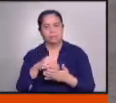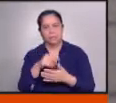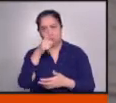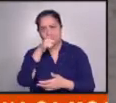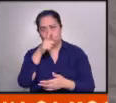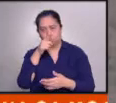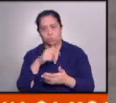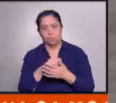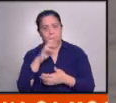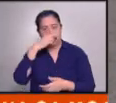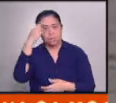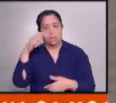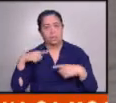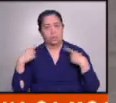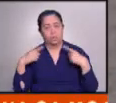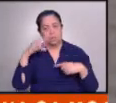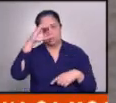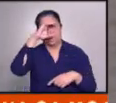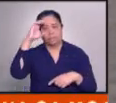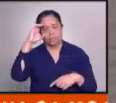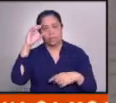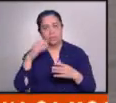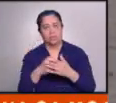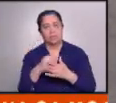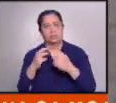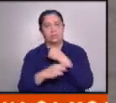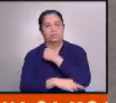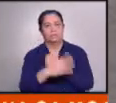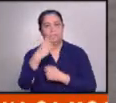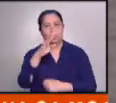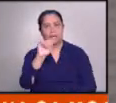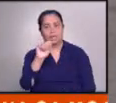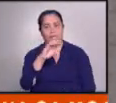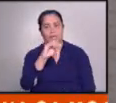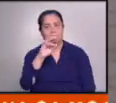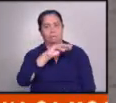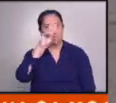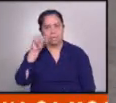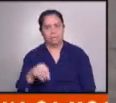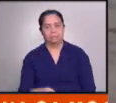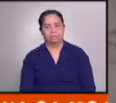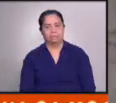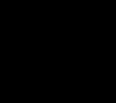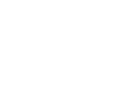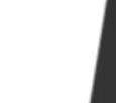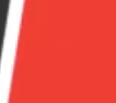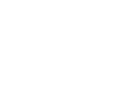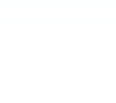Luzon. Rizal, Laguna, Cavite naman ng Region 4A at Metro Manila.